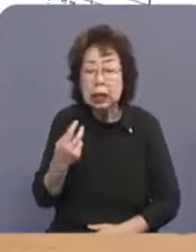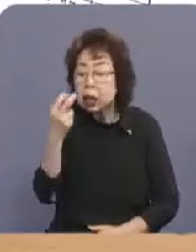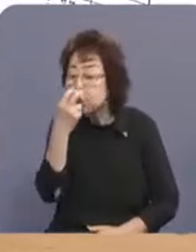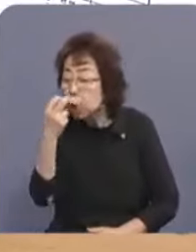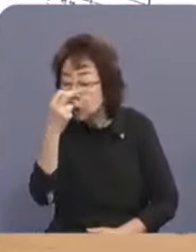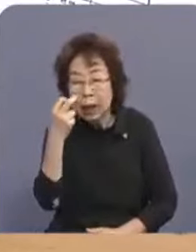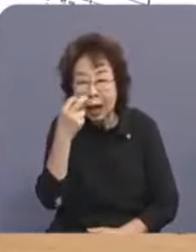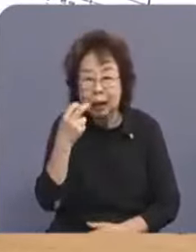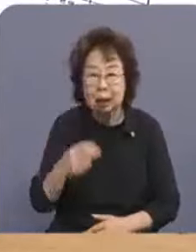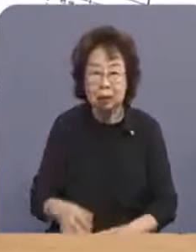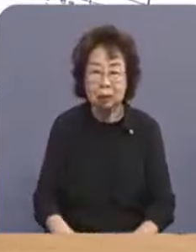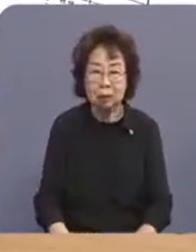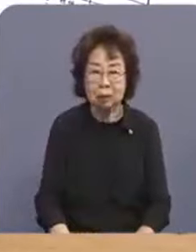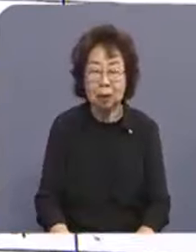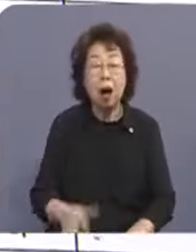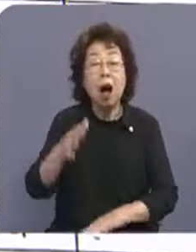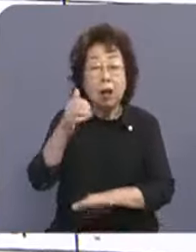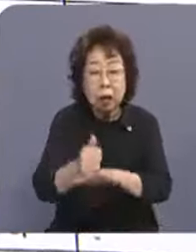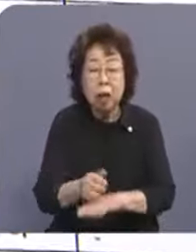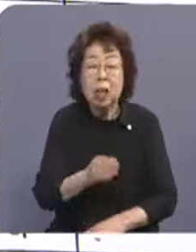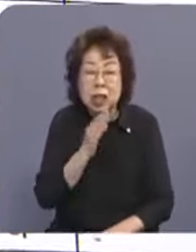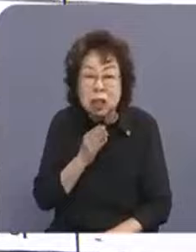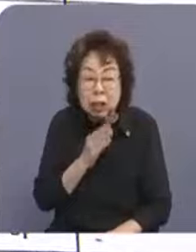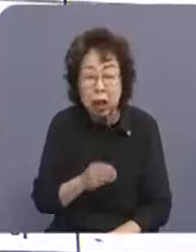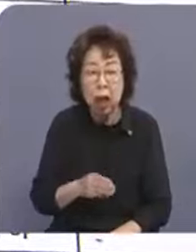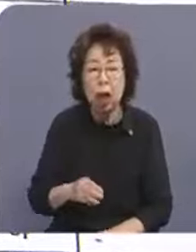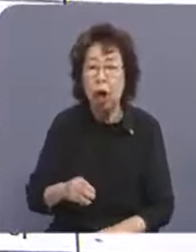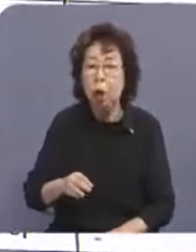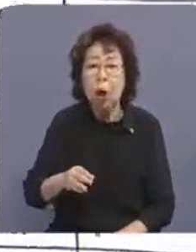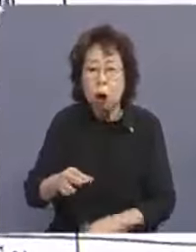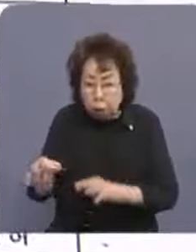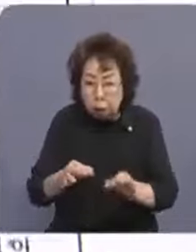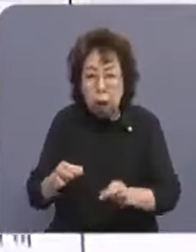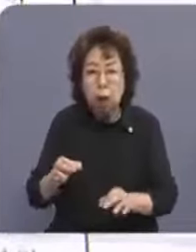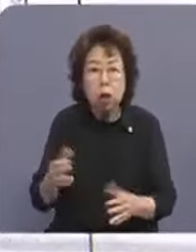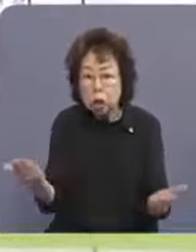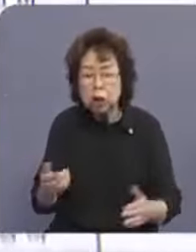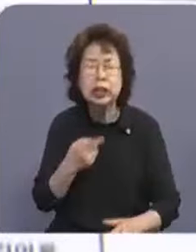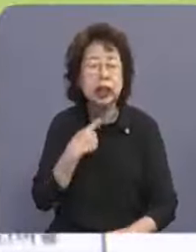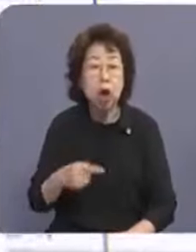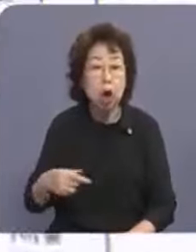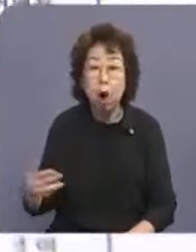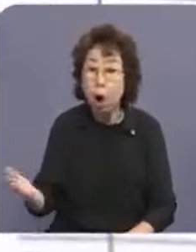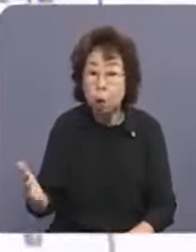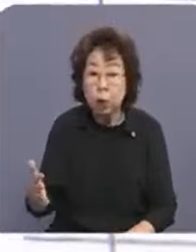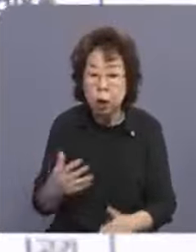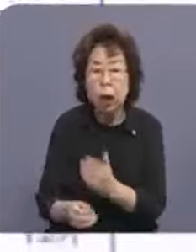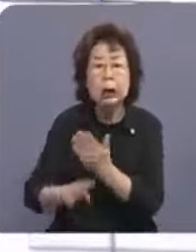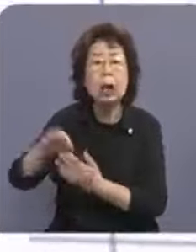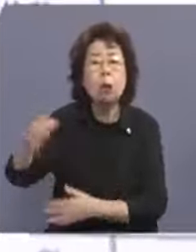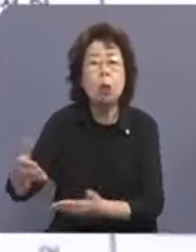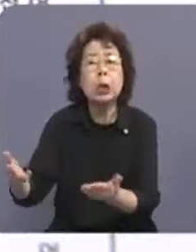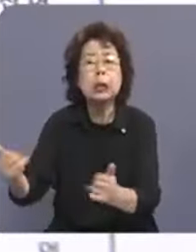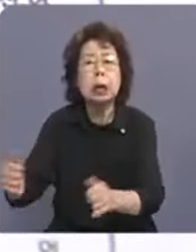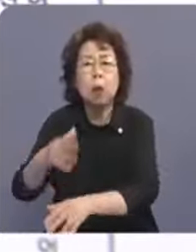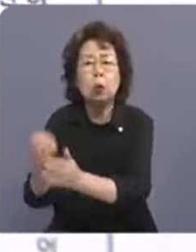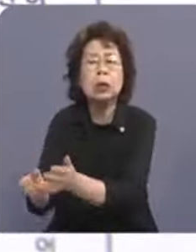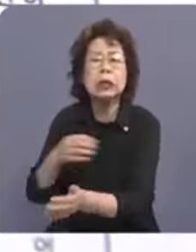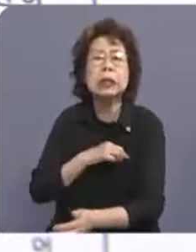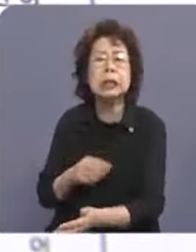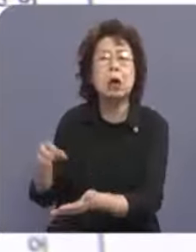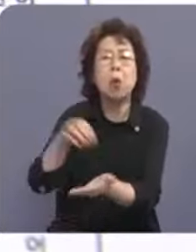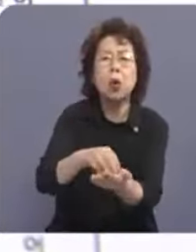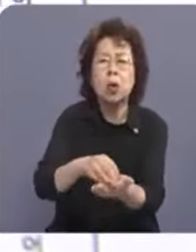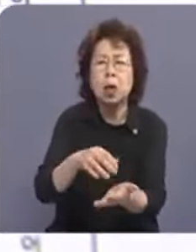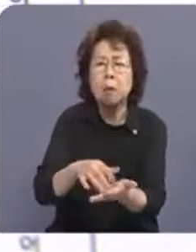조사를 벌였습니다. 그 결과 실제 자갈치 시장에서 노점 상인으로 일한 적이 없거나 다른 상가에서 일하는 상인까지 이름을